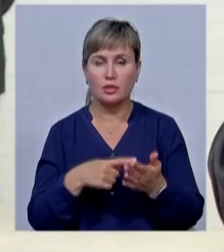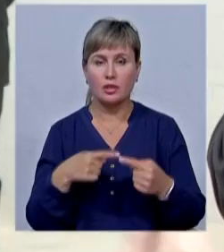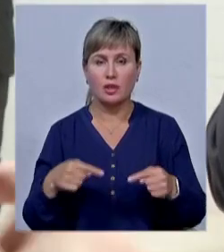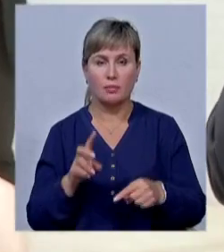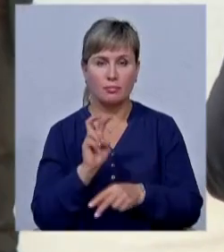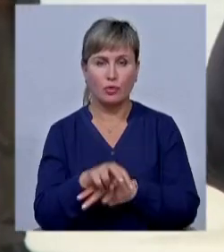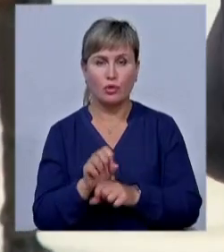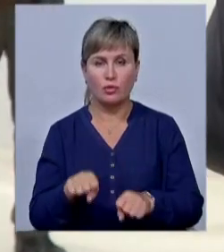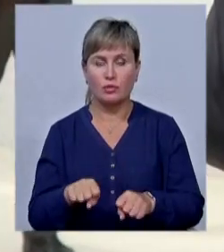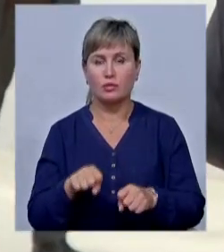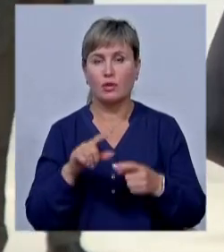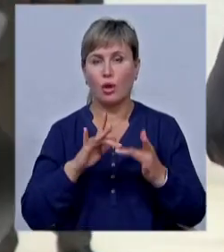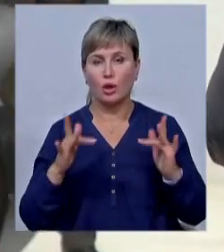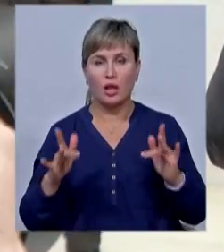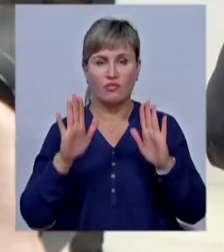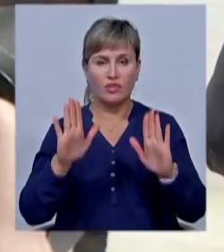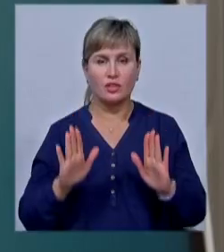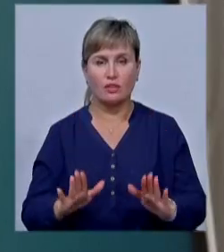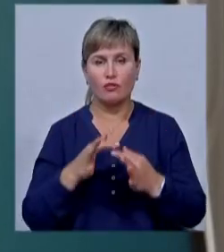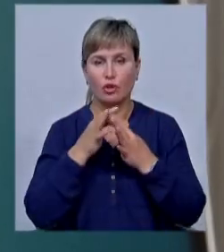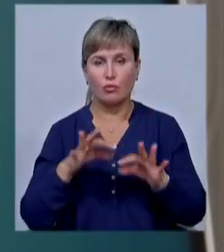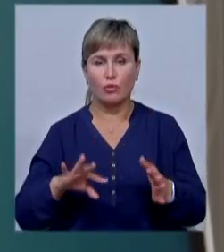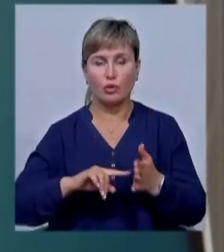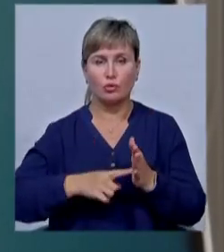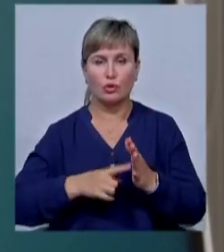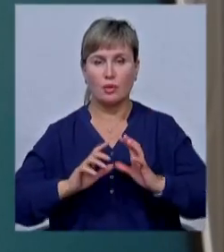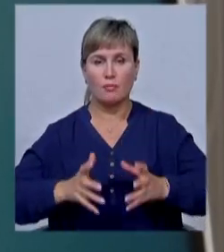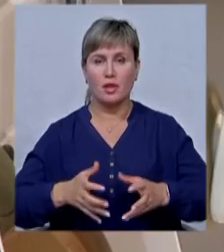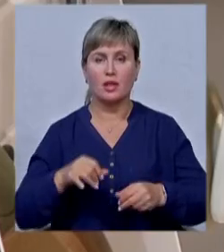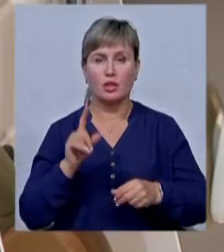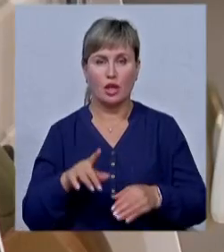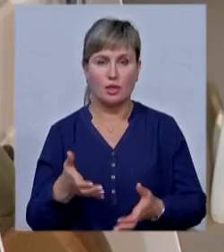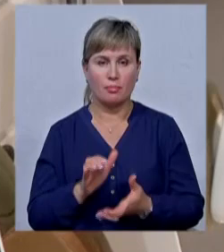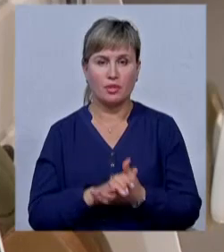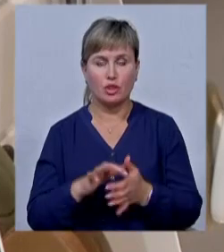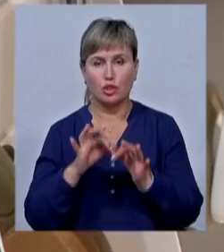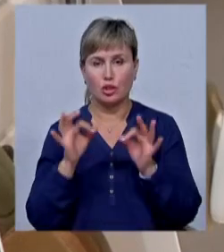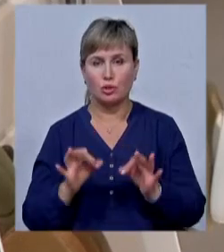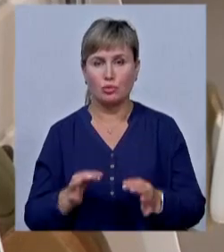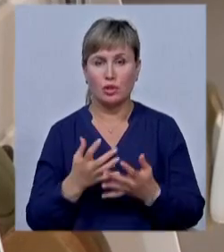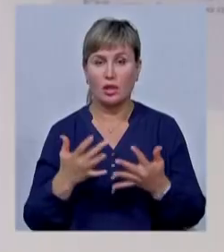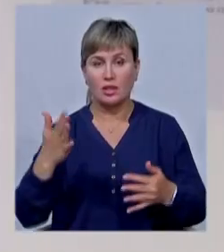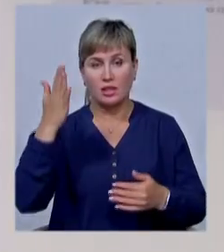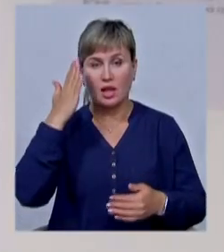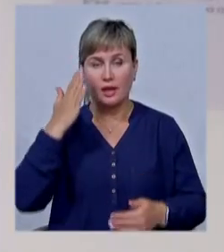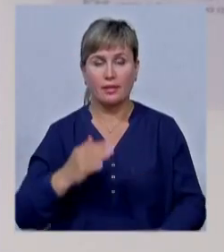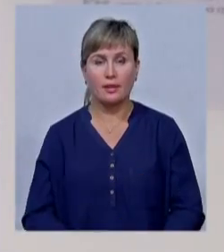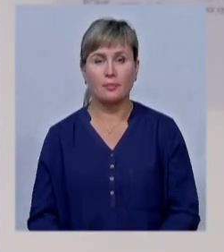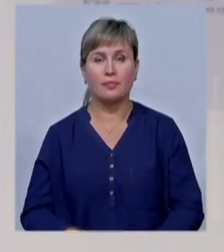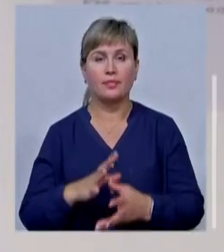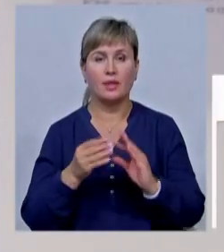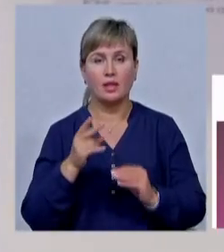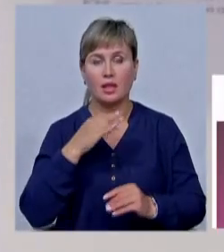посетители смогут побывать на онлайн-выставках в любой точке планеты и даже познакомиться с искусственным интеллектом. В целом для